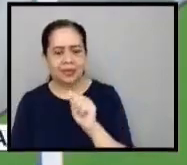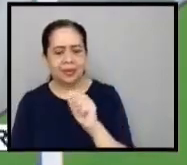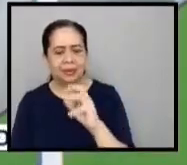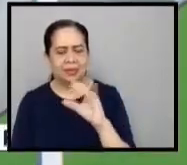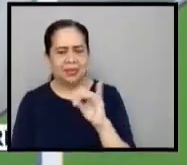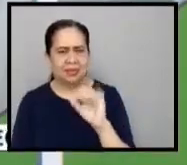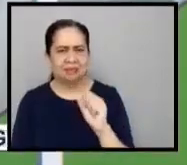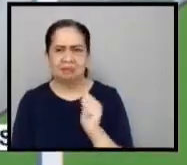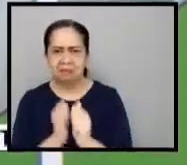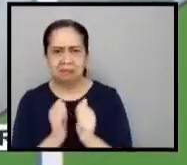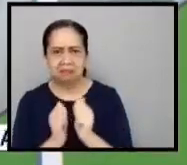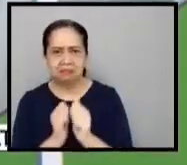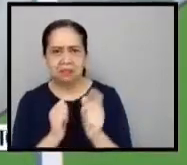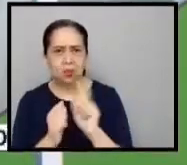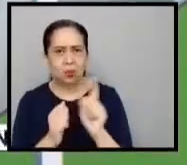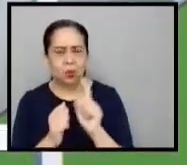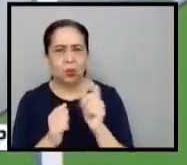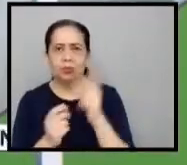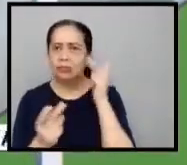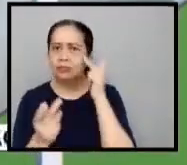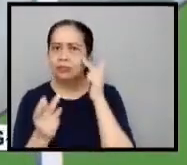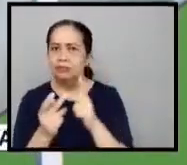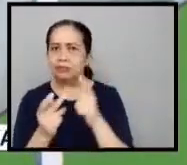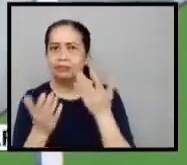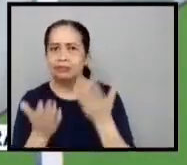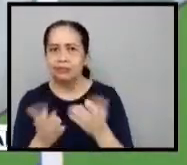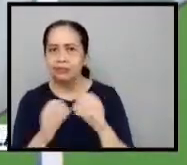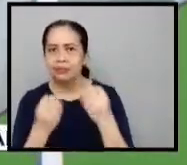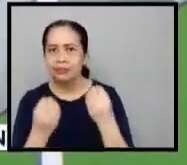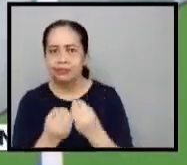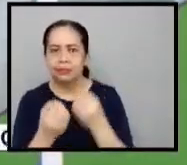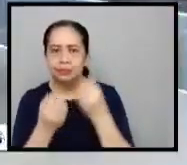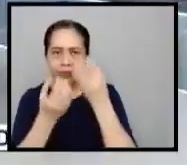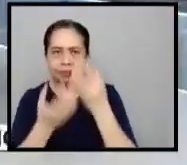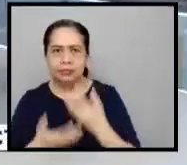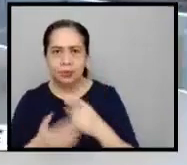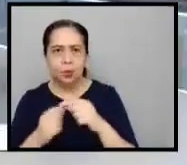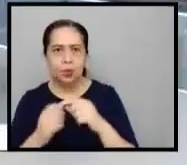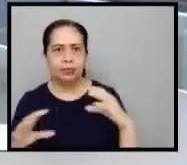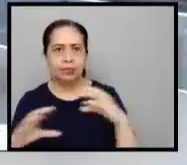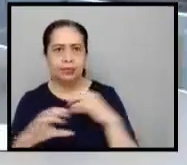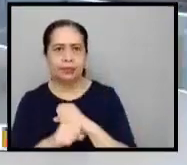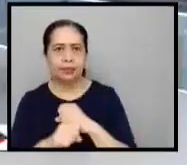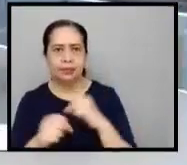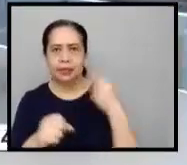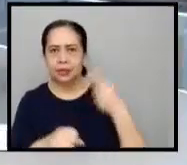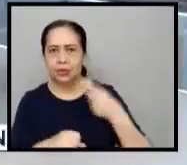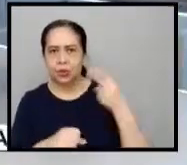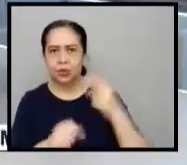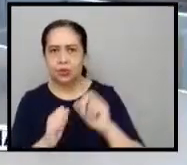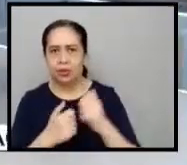NAMCIA nito? At ano yung mga layunin nito? And can you give us a brief history kung paano ito siya nagsimula?